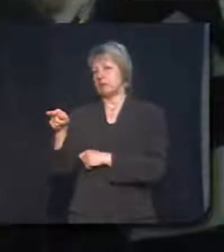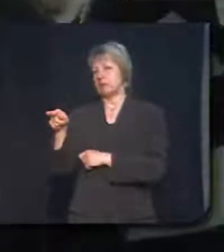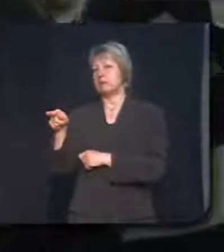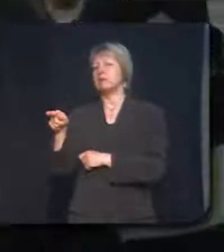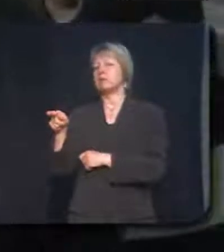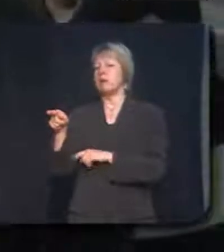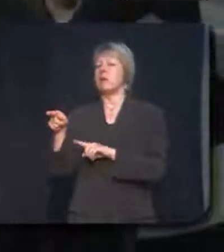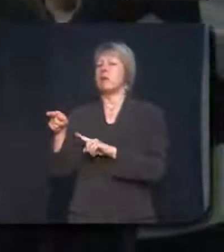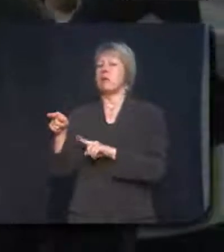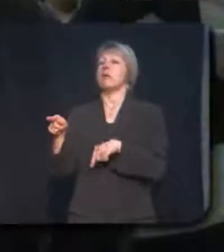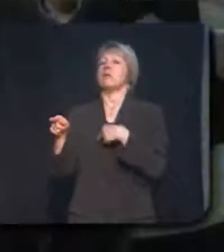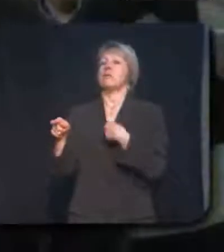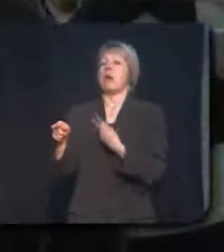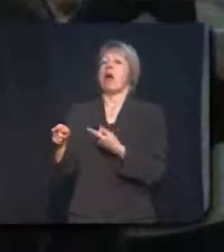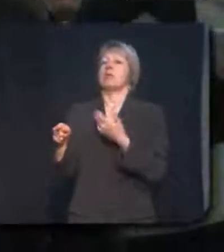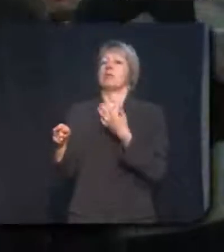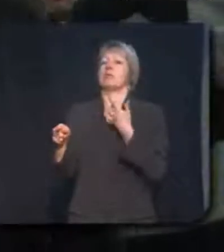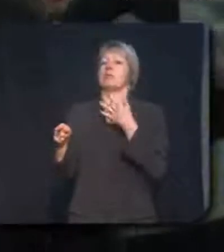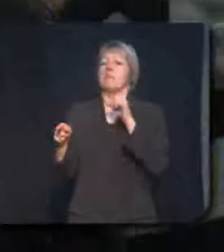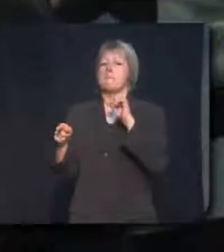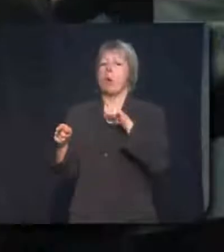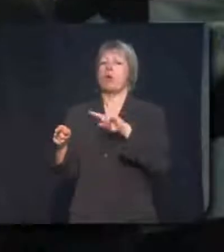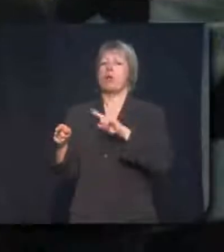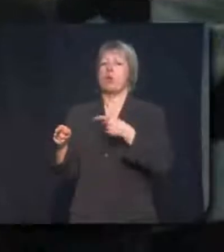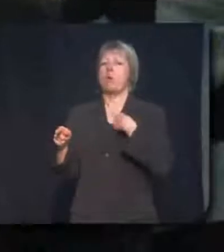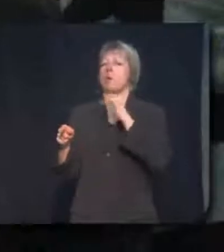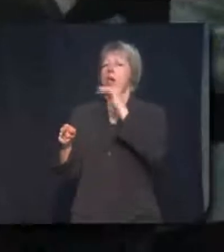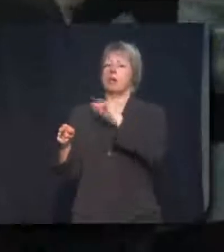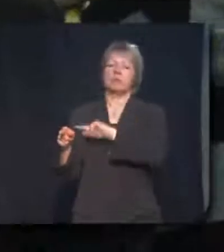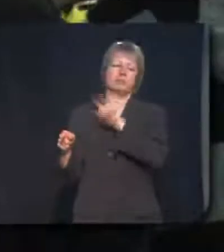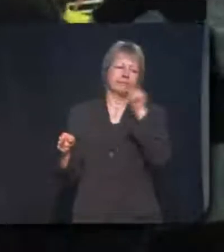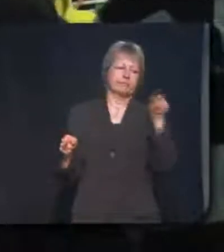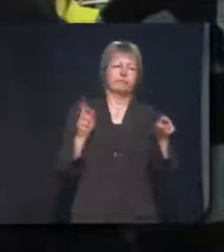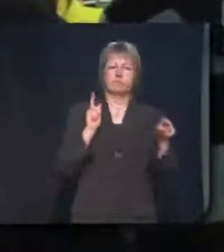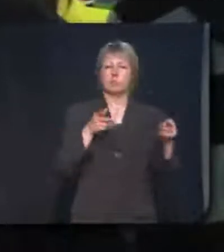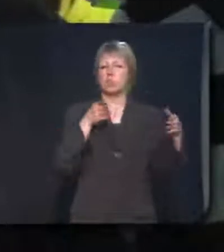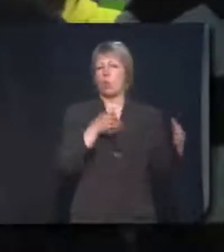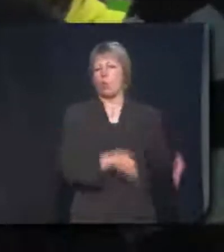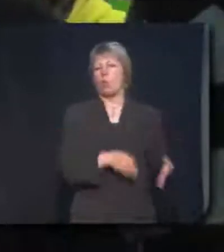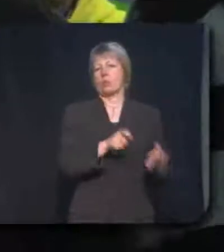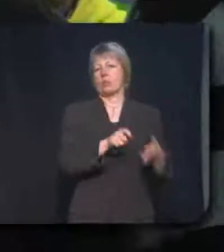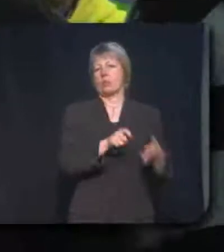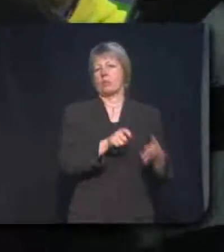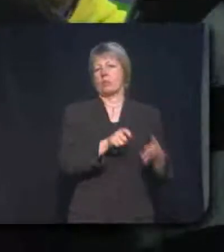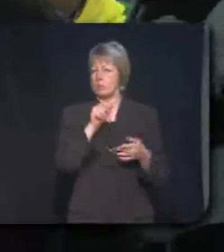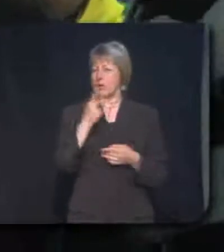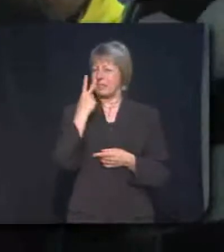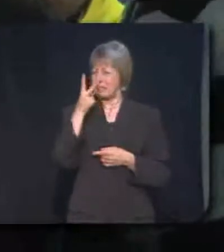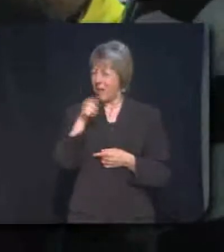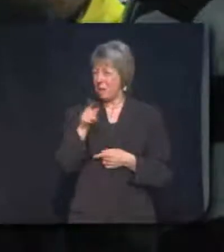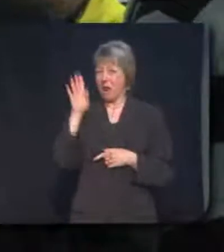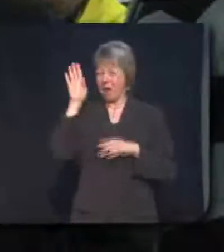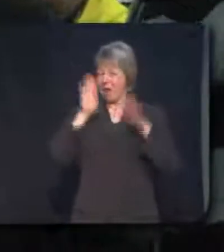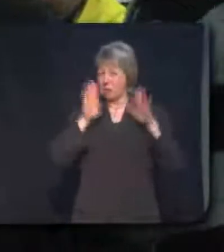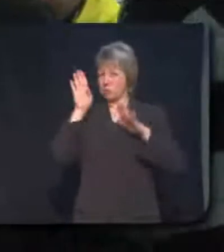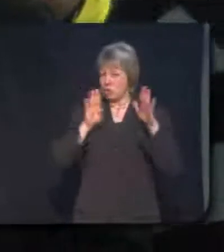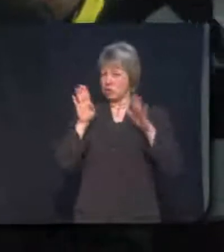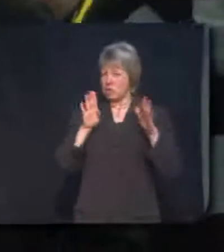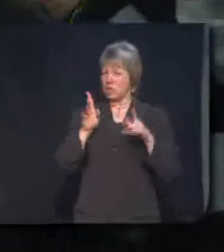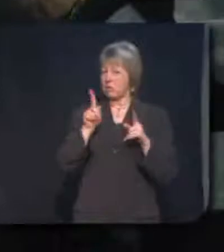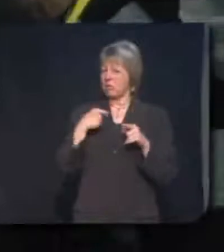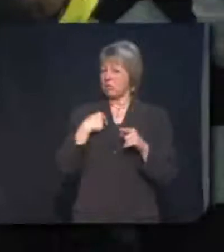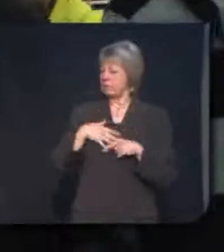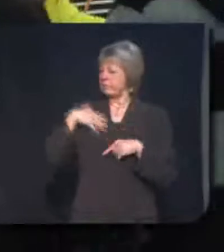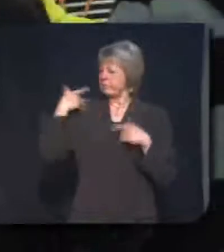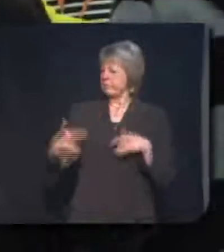danach noch mal eine uhrenwahl beantragen das heißt ich hätte dann irgendwie zwei Abstimmungen wenn wir irgendwas nicht